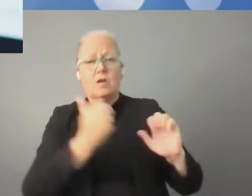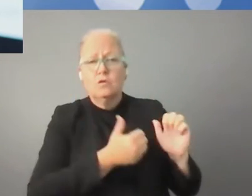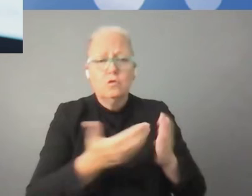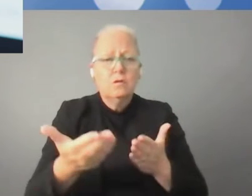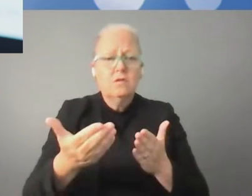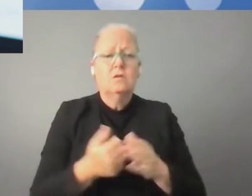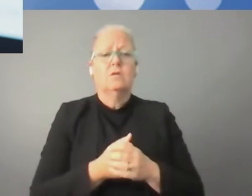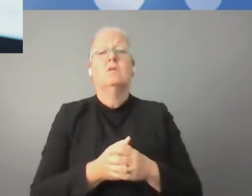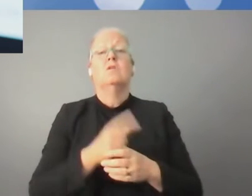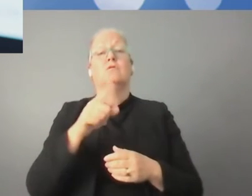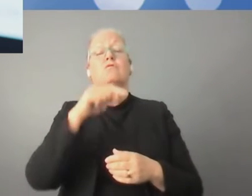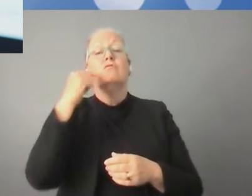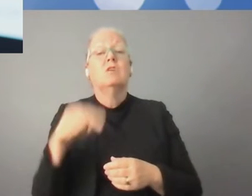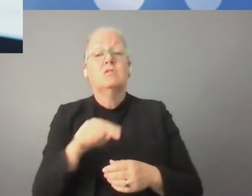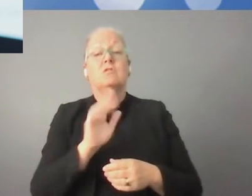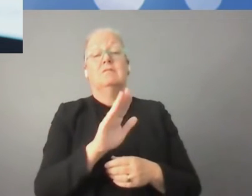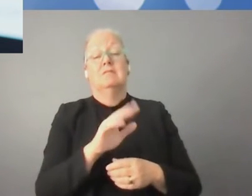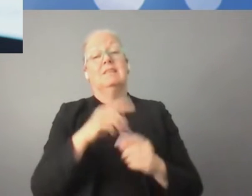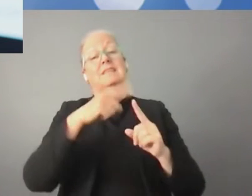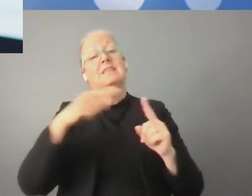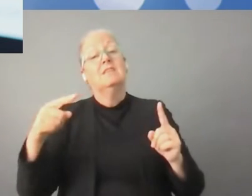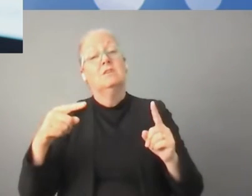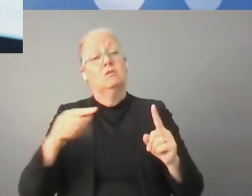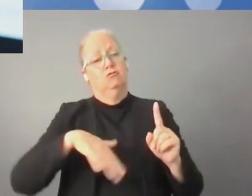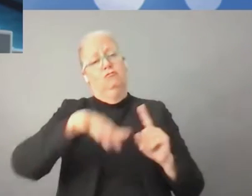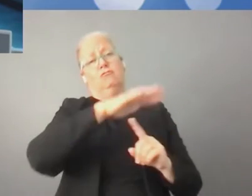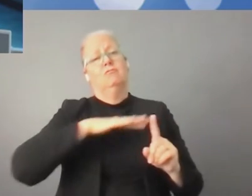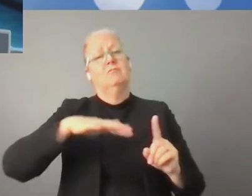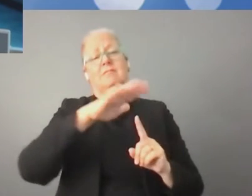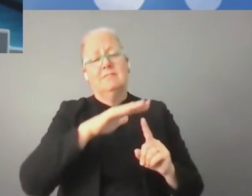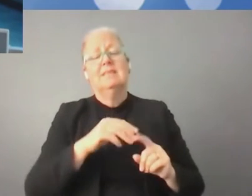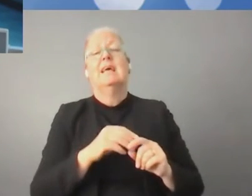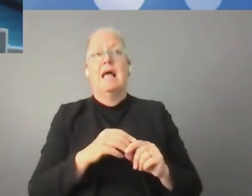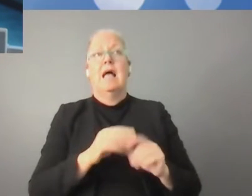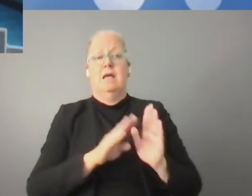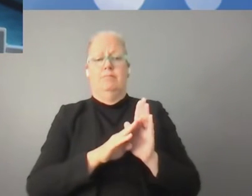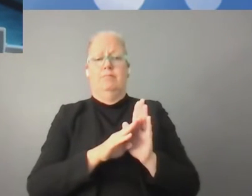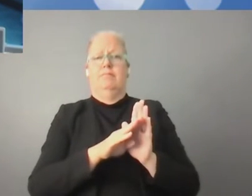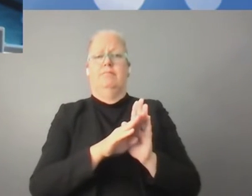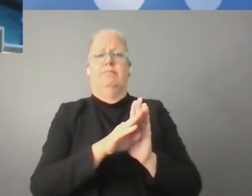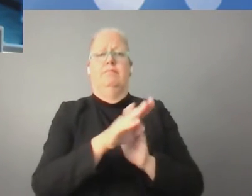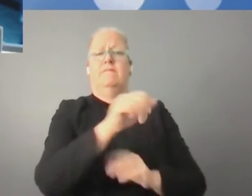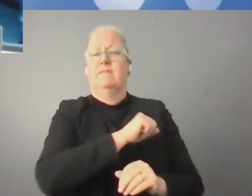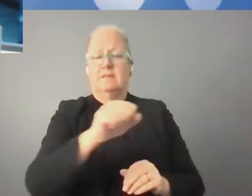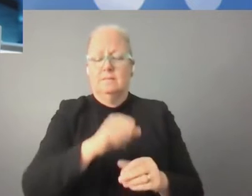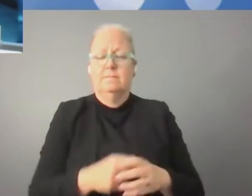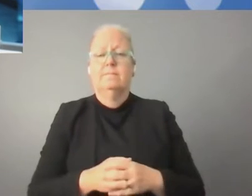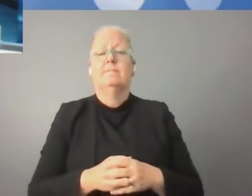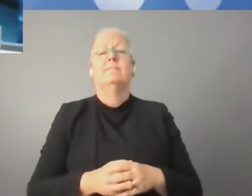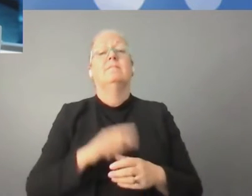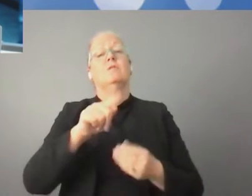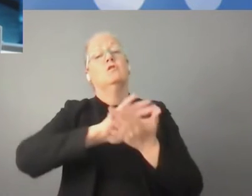используют услуги, предоставляемые посредством интернета. В России этот сектор экономики